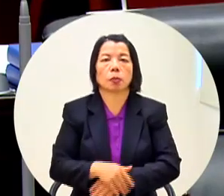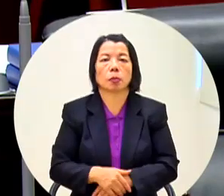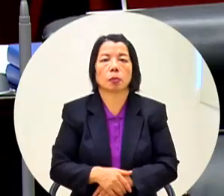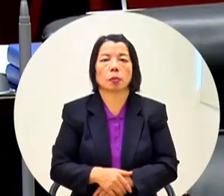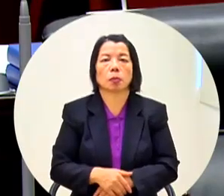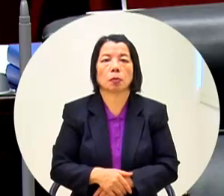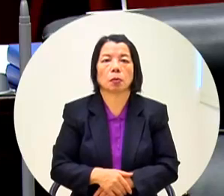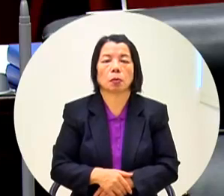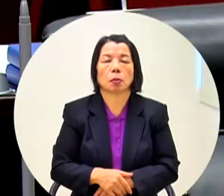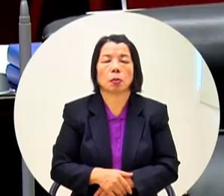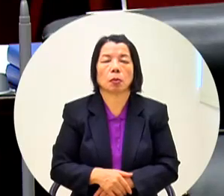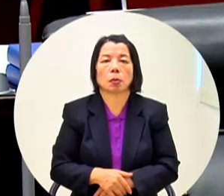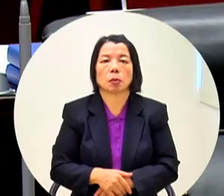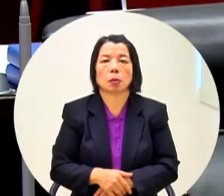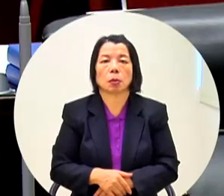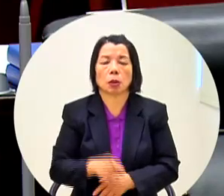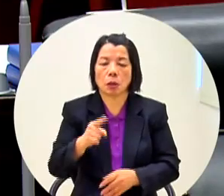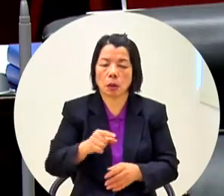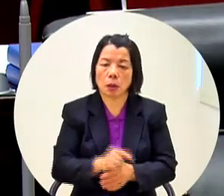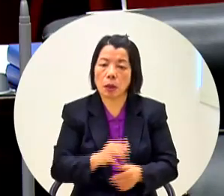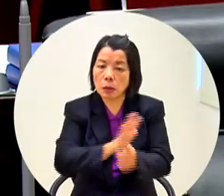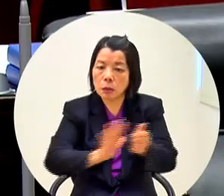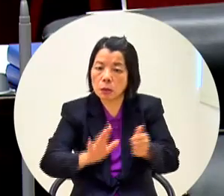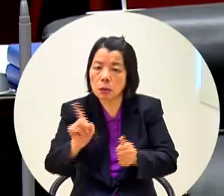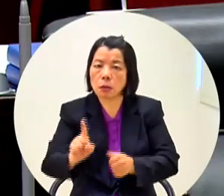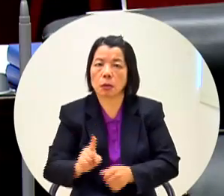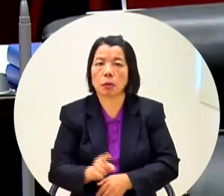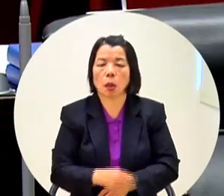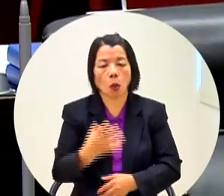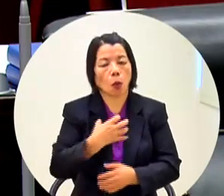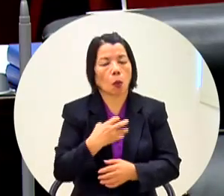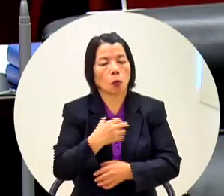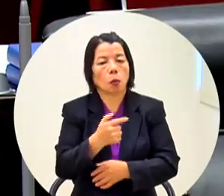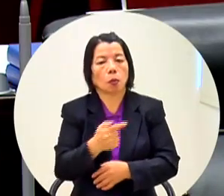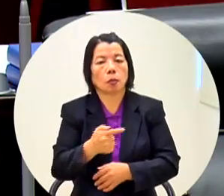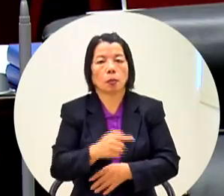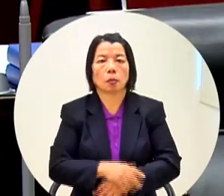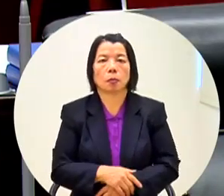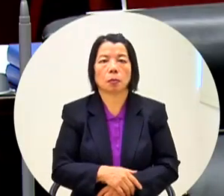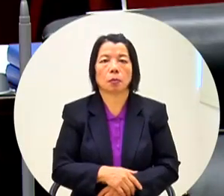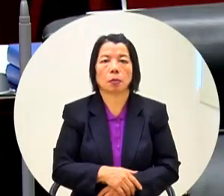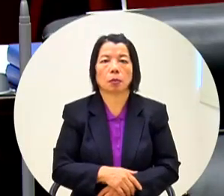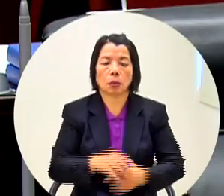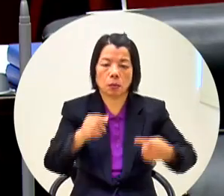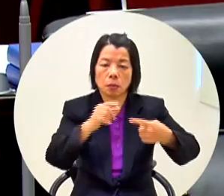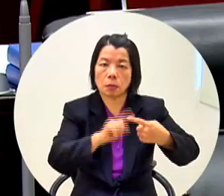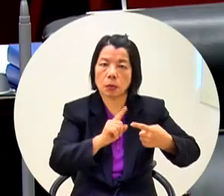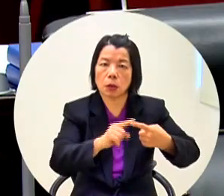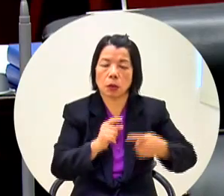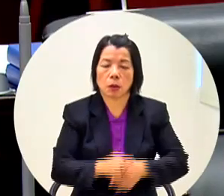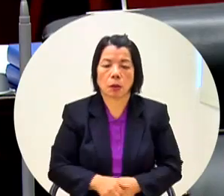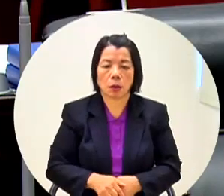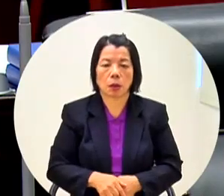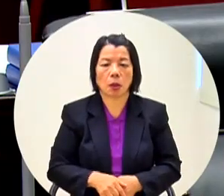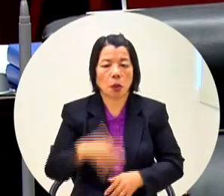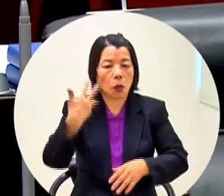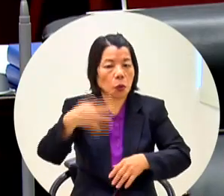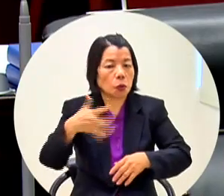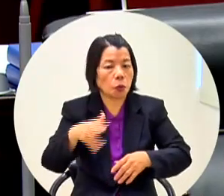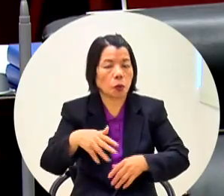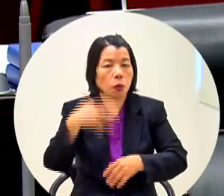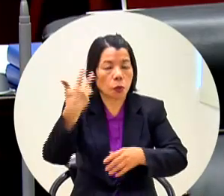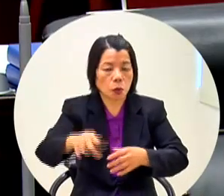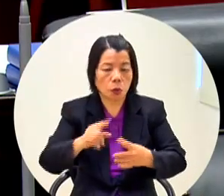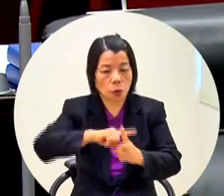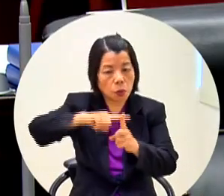这样子的话，它带来了很多很多的一些危险，比方说。这个水质的安全的部分，因为那个